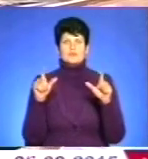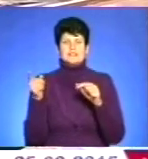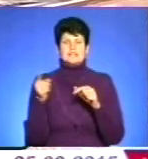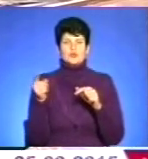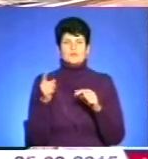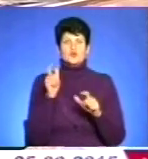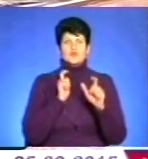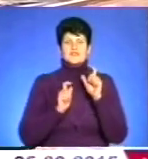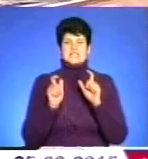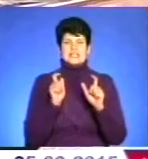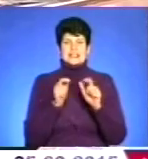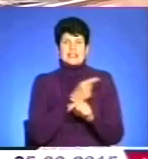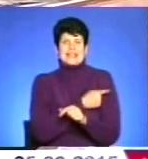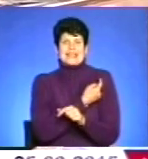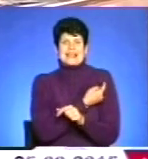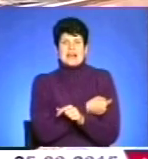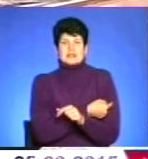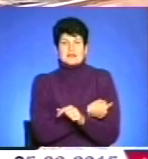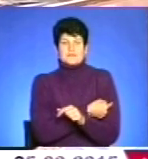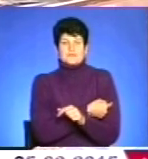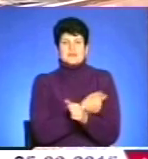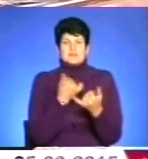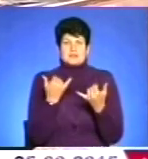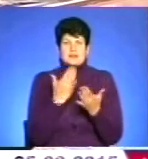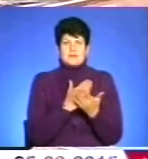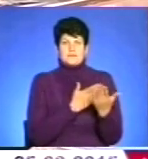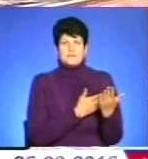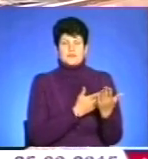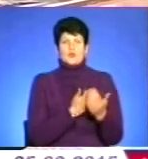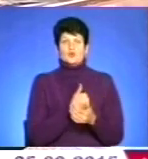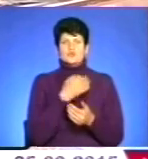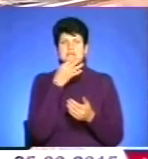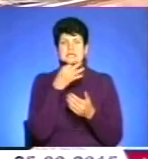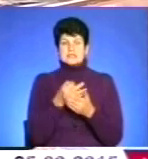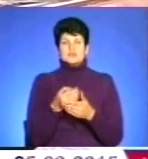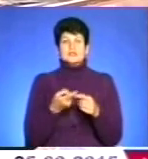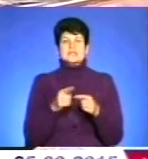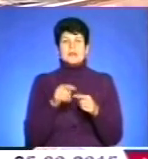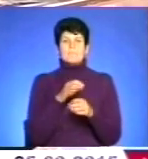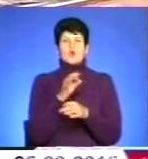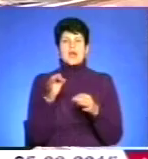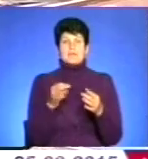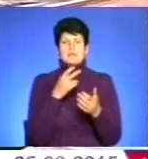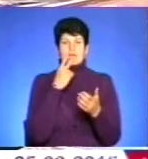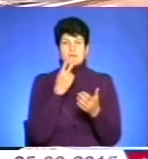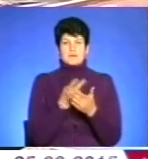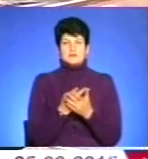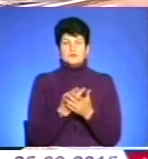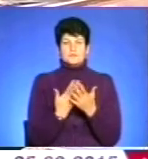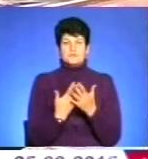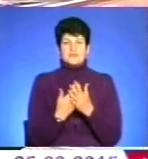Тернопільської університетської лікарні, де ми зараз і знаходимося. Хочу зазначити, що на даний проєкт передбачено